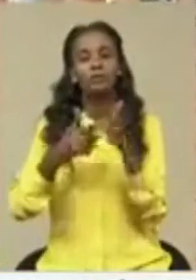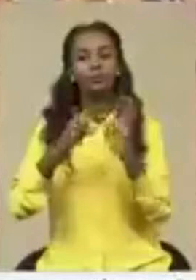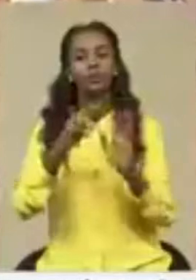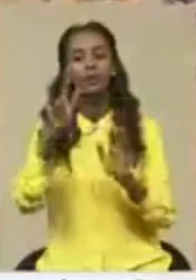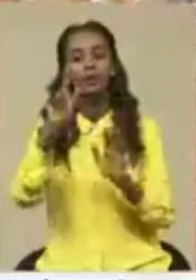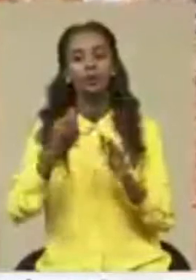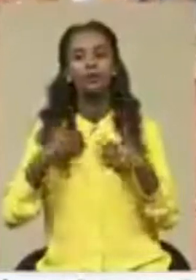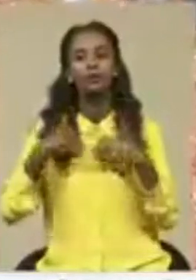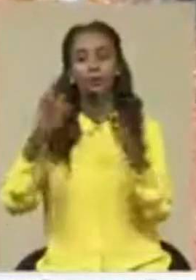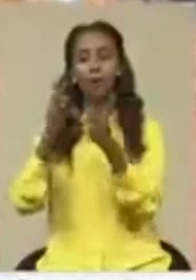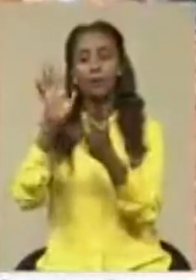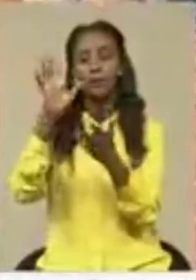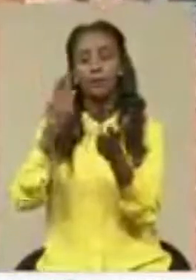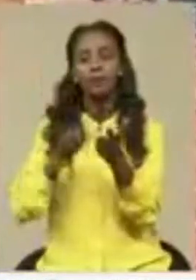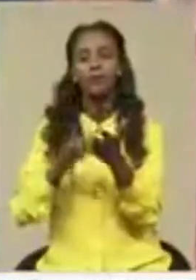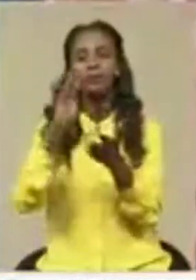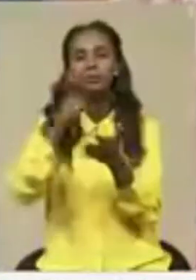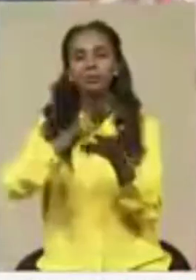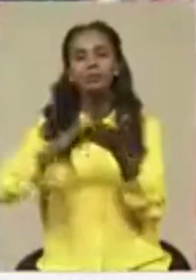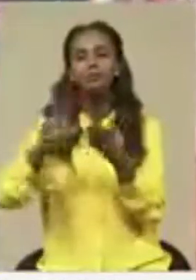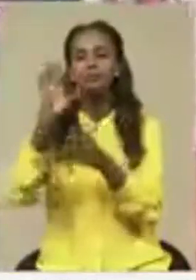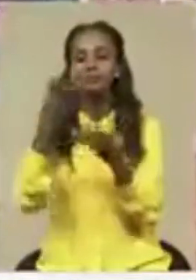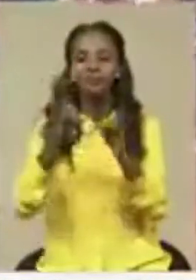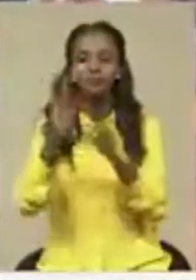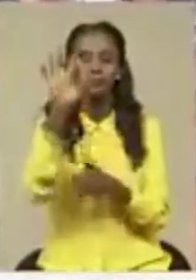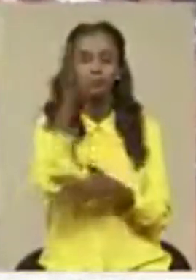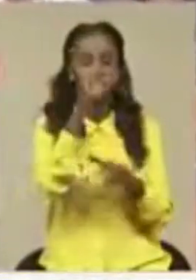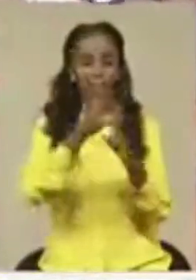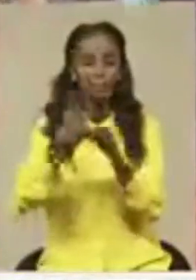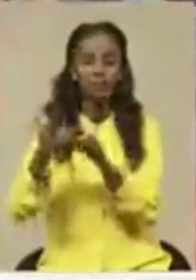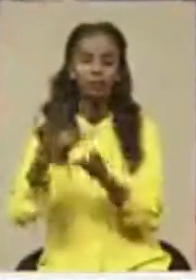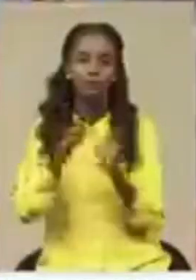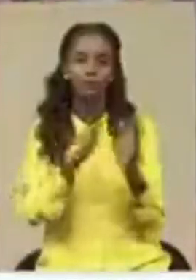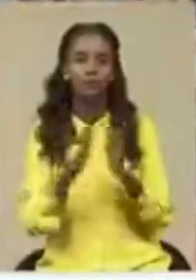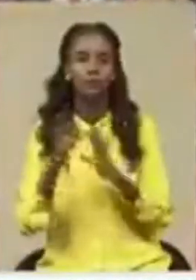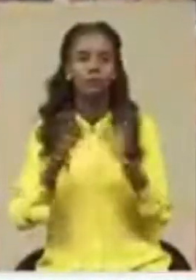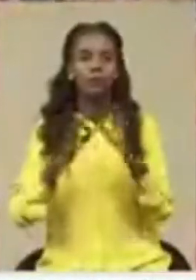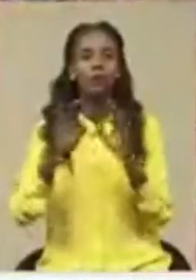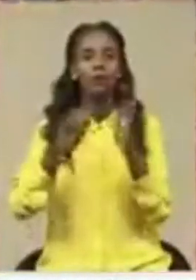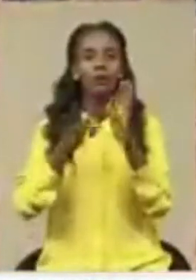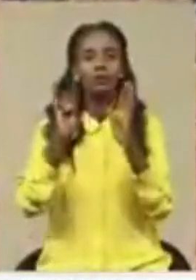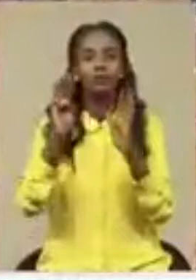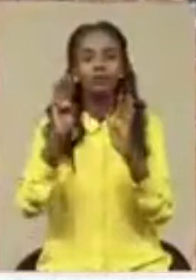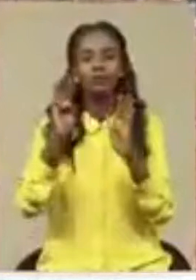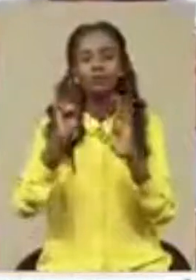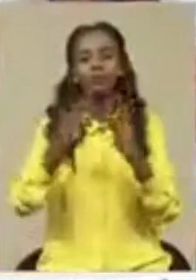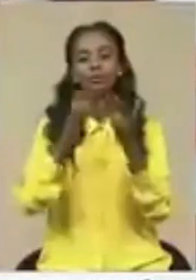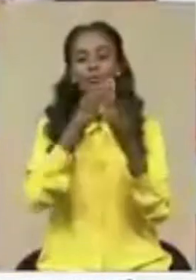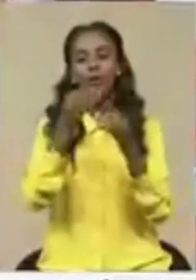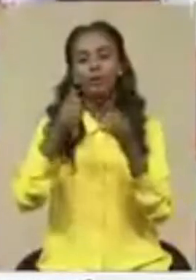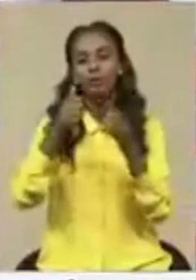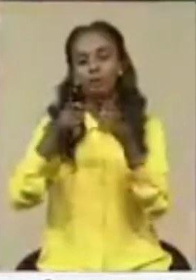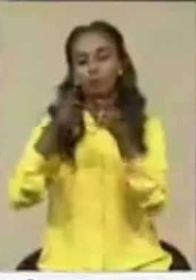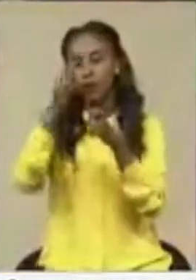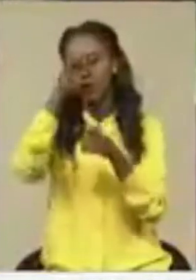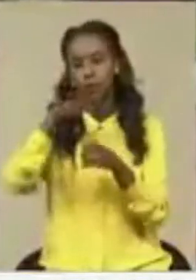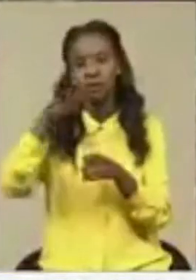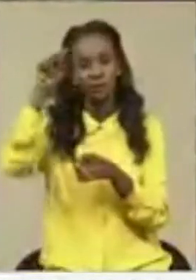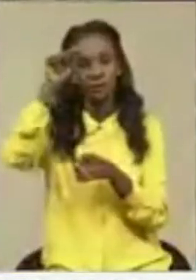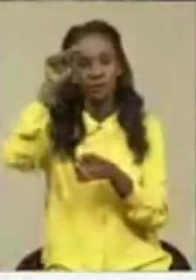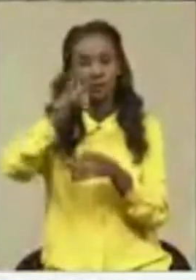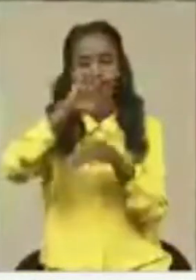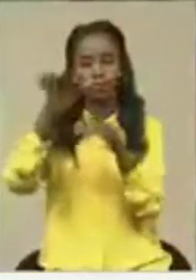በዞኑ ከ5.5 ሚሊዮን በላይ የፍራፍሬ ችግኝ መዘጋጀቱን ያነሱት የወላይታ ዞን አስተዳዳሪ አቶ አክሊሉ ለማ ሁሉም